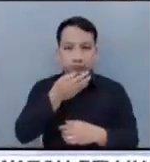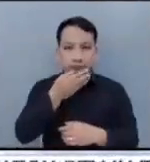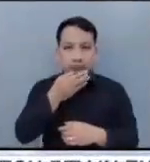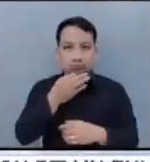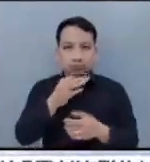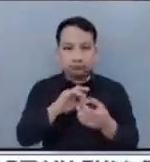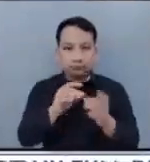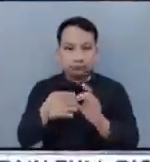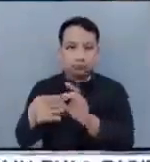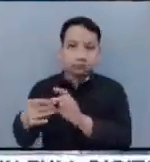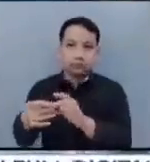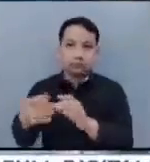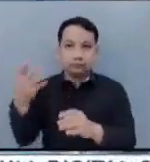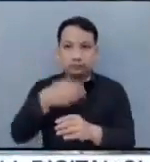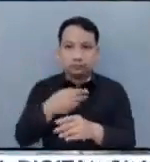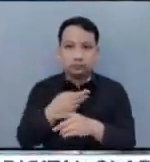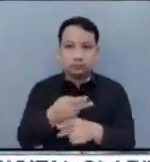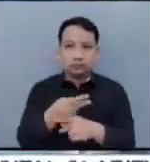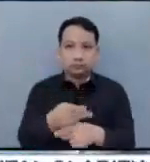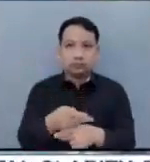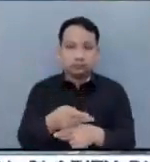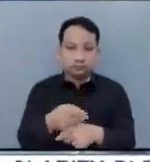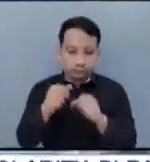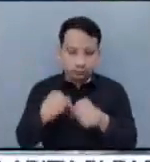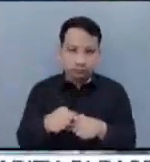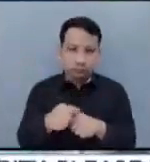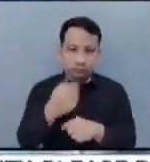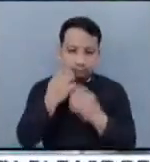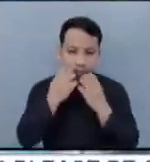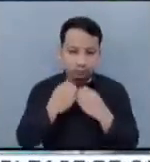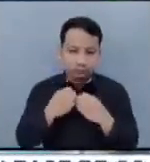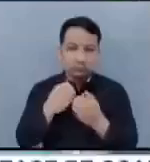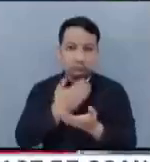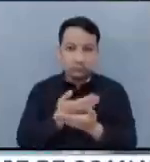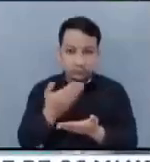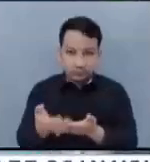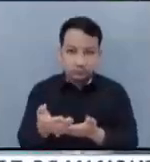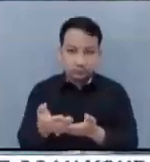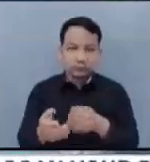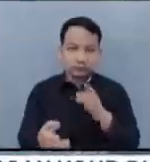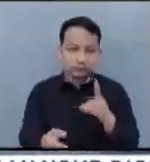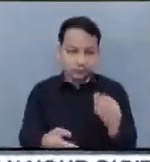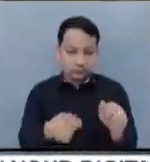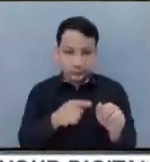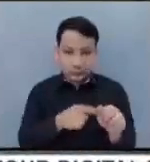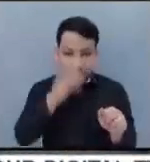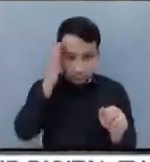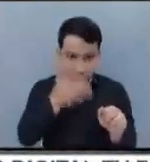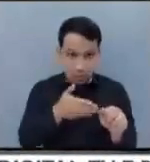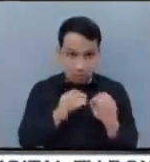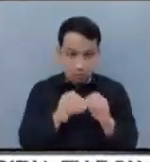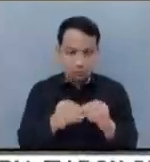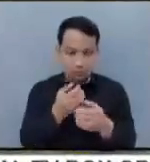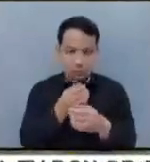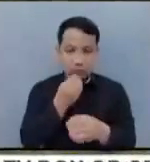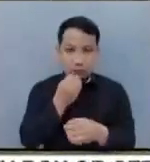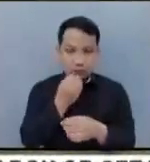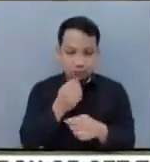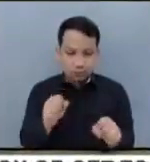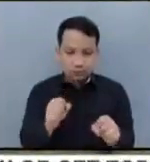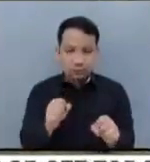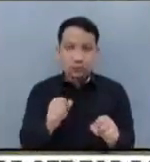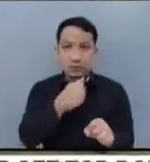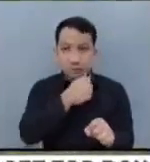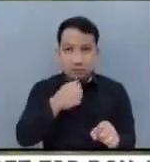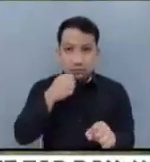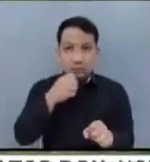magandang produksyon at abot kayang bilihin. Iginit din ng DA na tinututukan ng ahensya ang food safety ng mga agricultural product